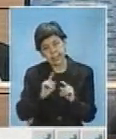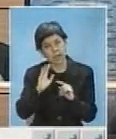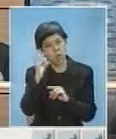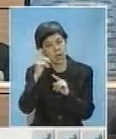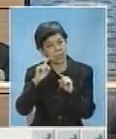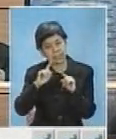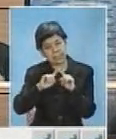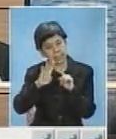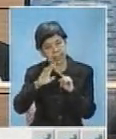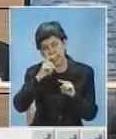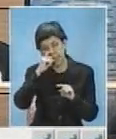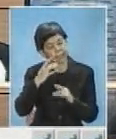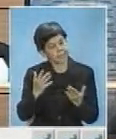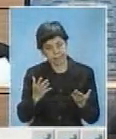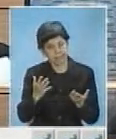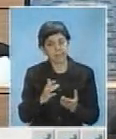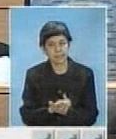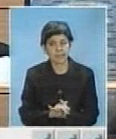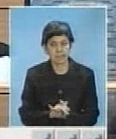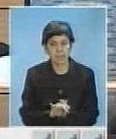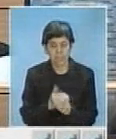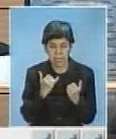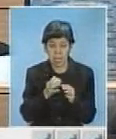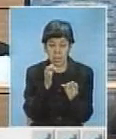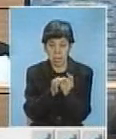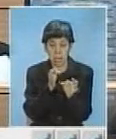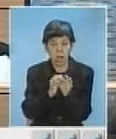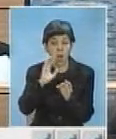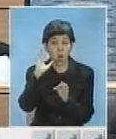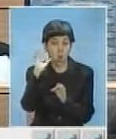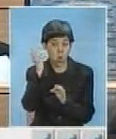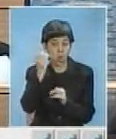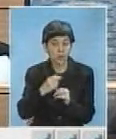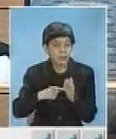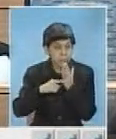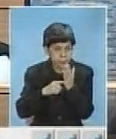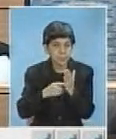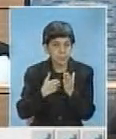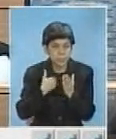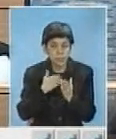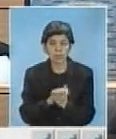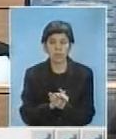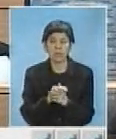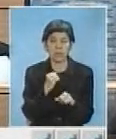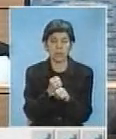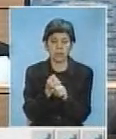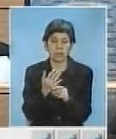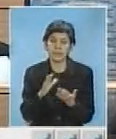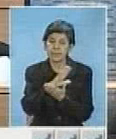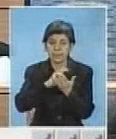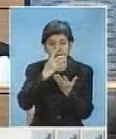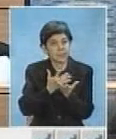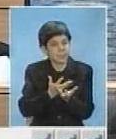กและประเด็นข้อแตกต่างที่ทางธนาคารโลกได้หยิบยกขึ้นมาในกรณีความเสียหายของประเทศเ